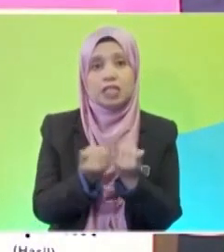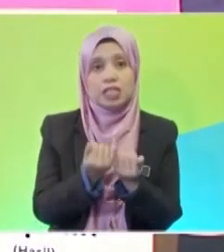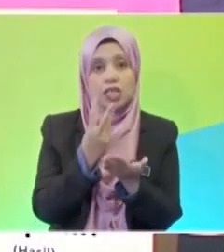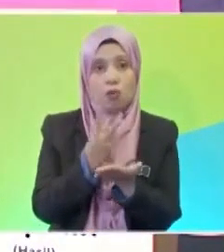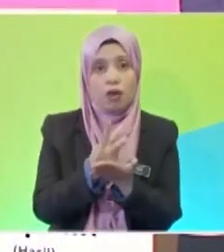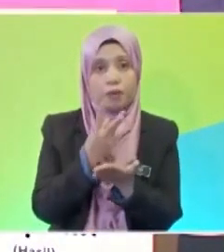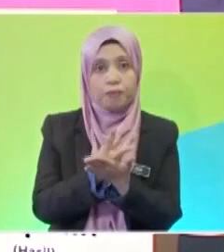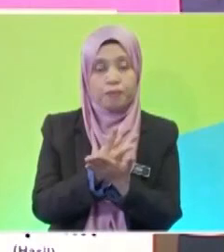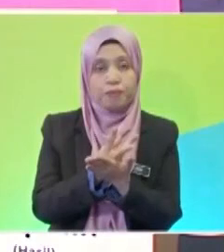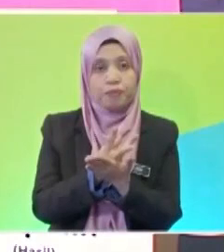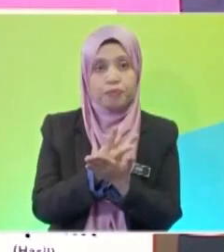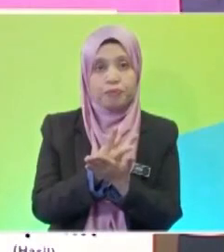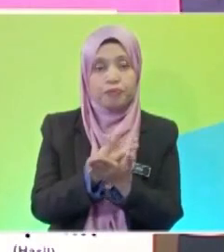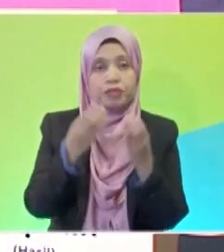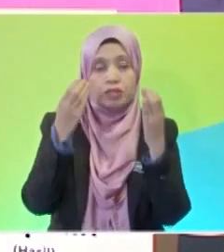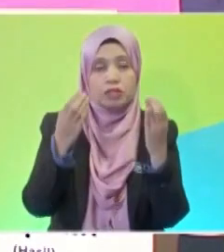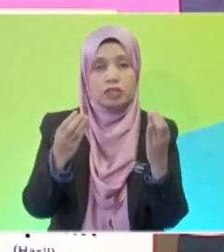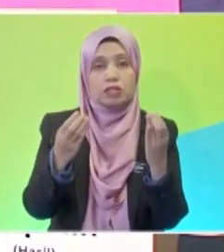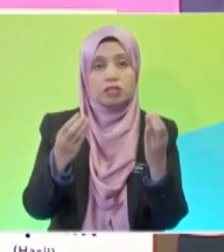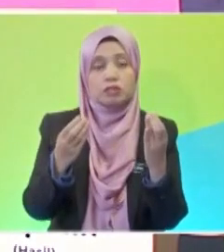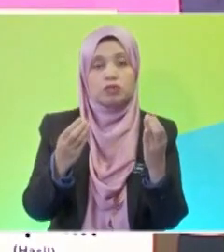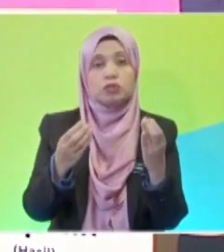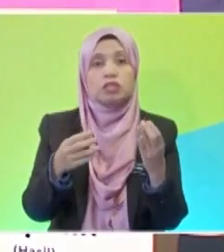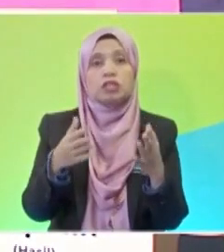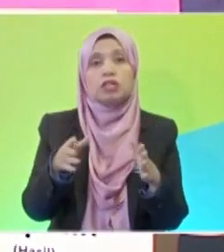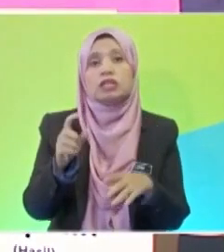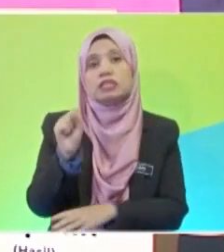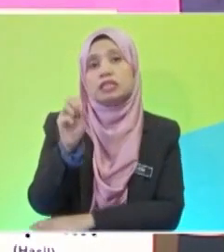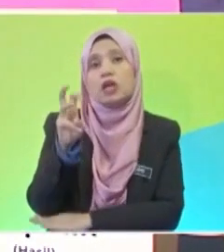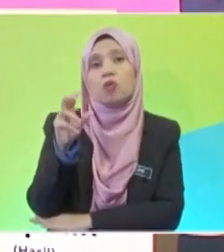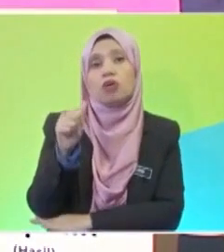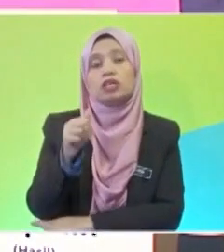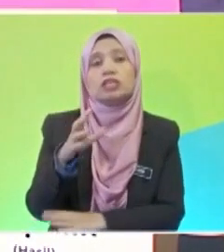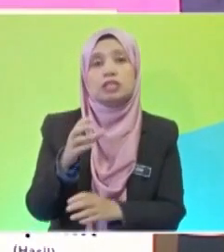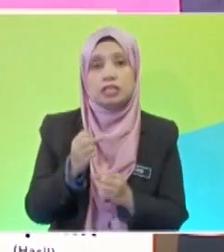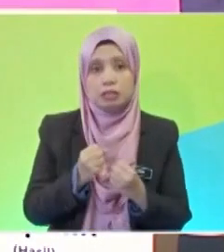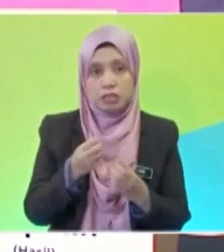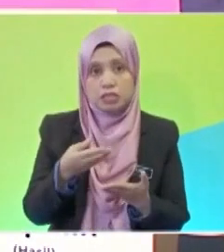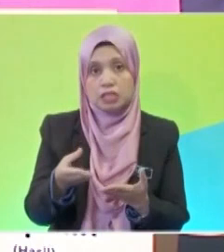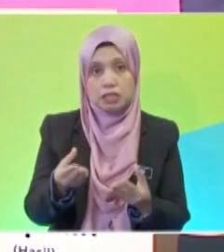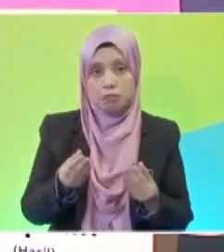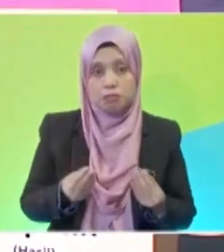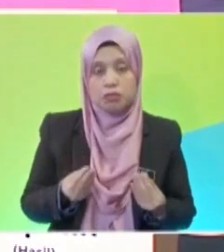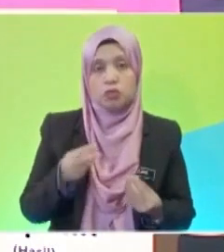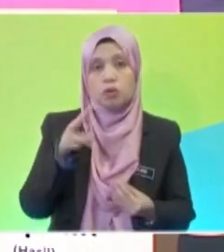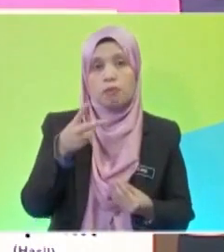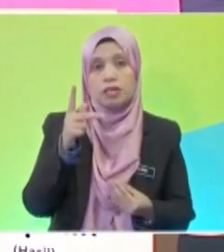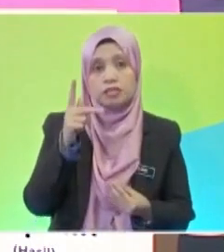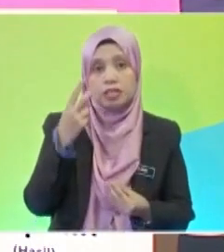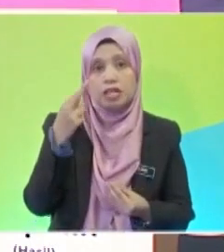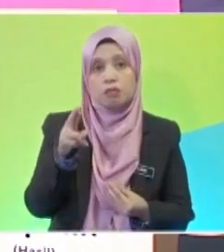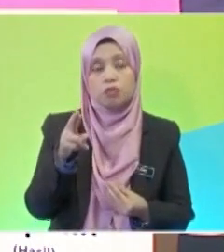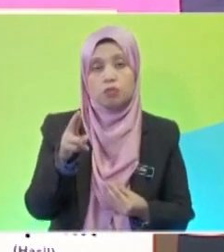Jadi cikgu dah telah cikgu buat pelarasan di sini sewa yang sepatutnya diterima RM12,000. Promosi yang sepatutnya dia